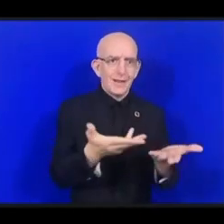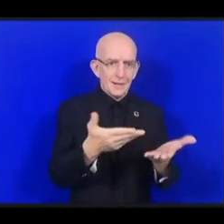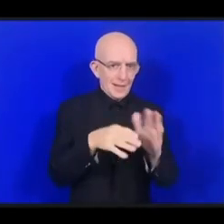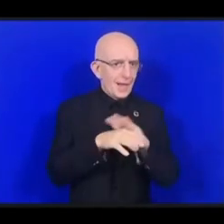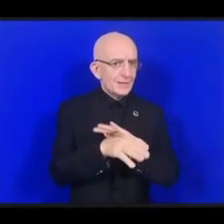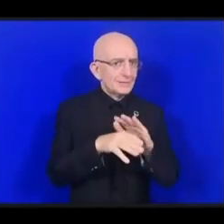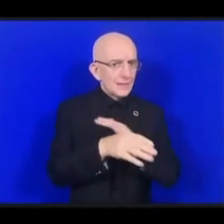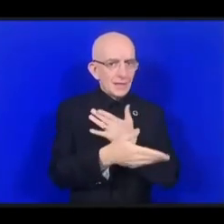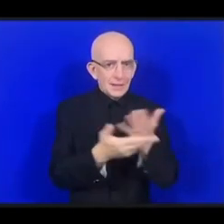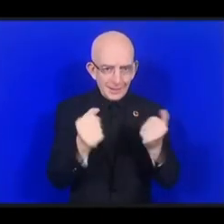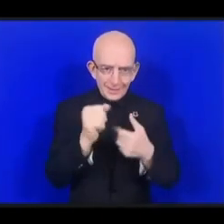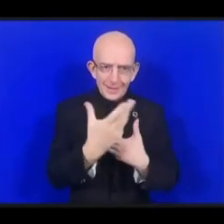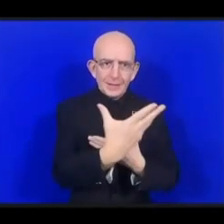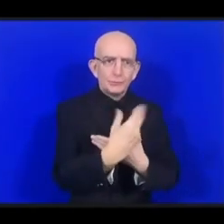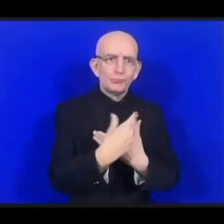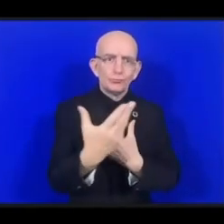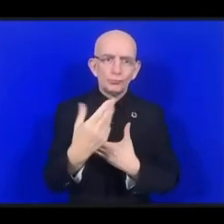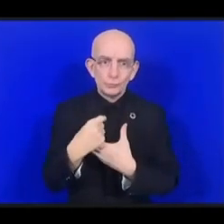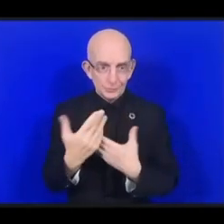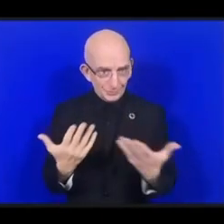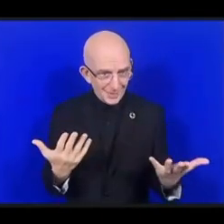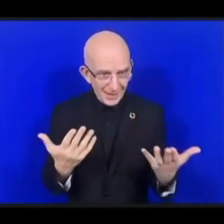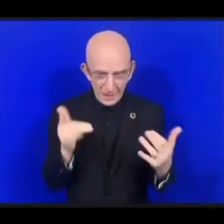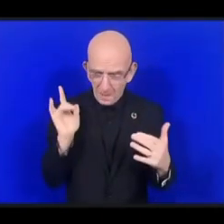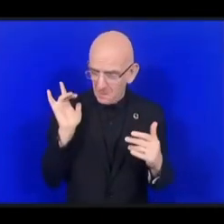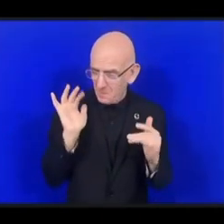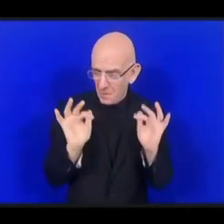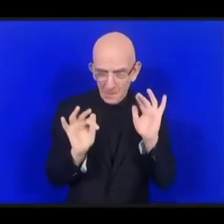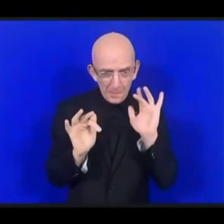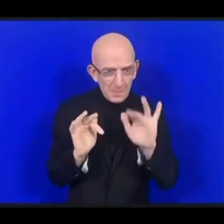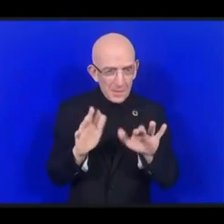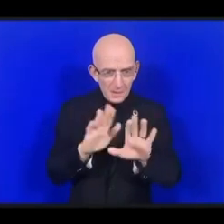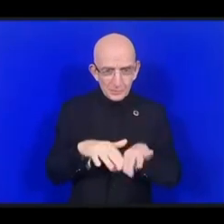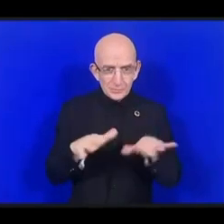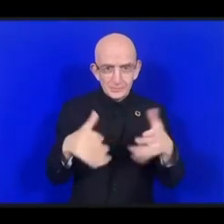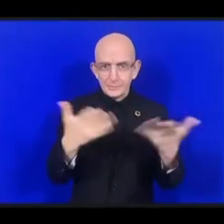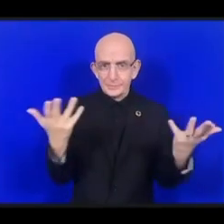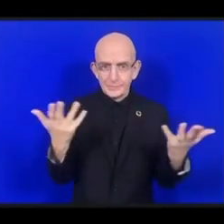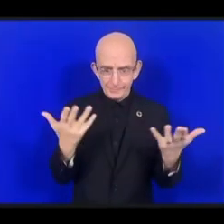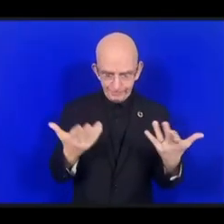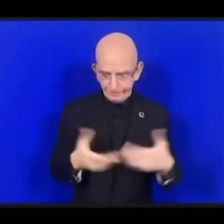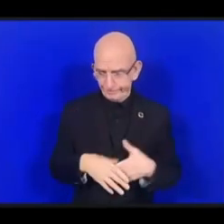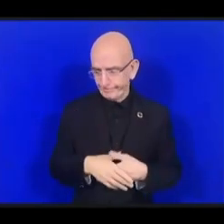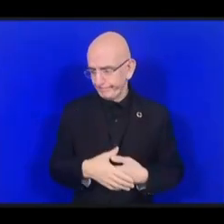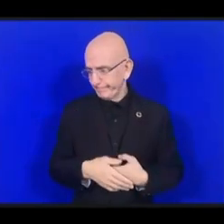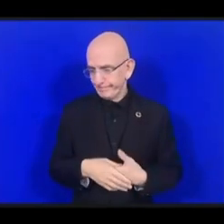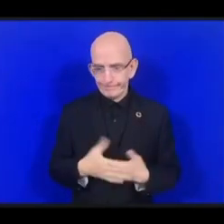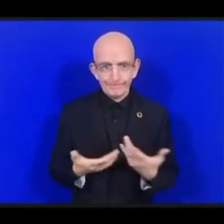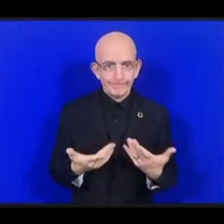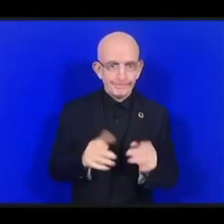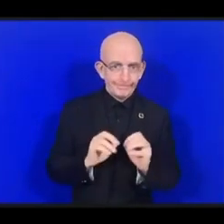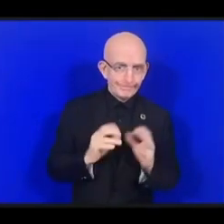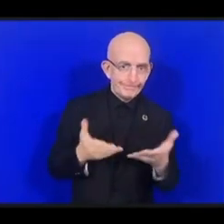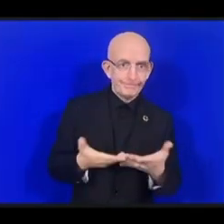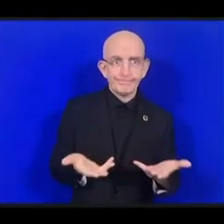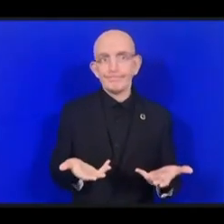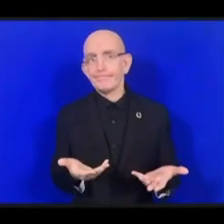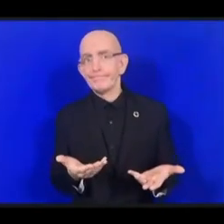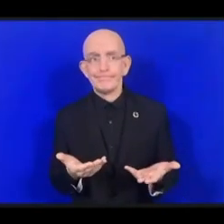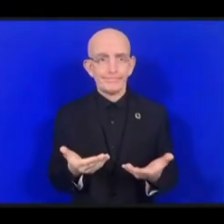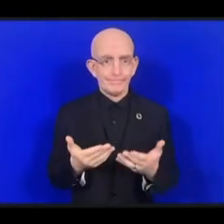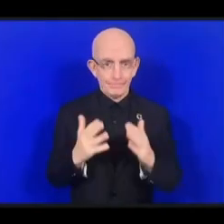家からできない状態なのですインターネットアクセスの欠如によりましてここの子供たちの